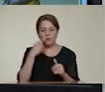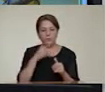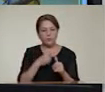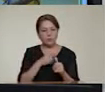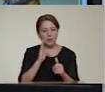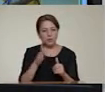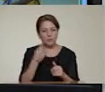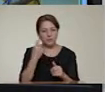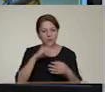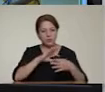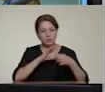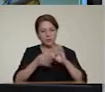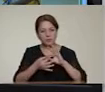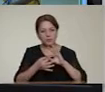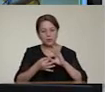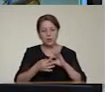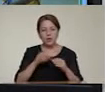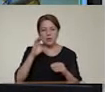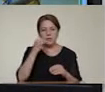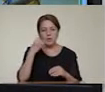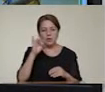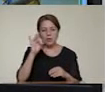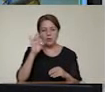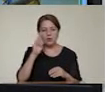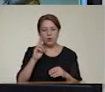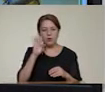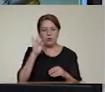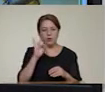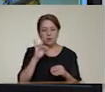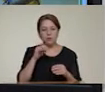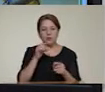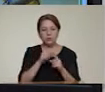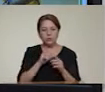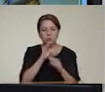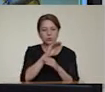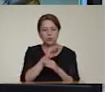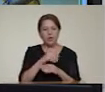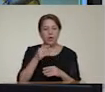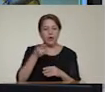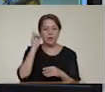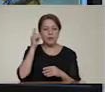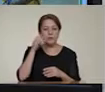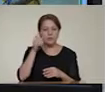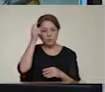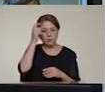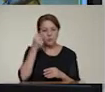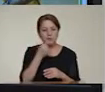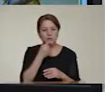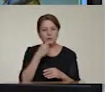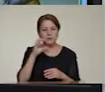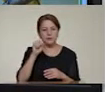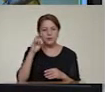biz sayroqi so'zini qo'ydik. Qadimgi turkiy tilimizda sandulach